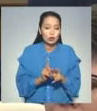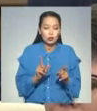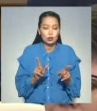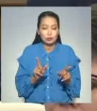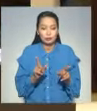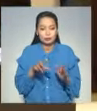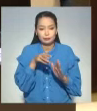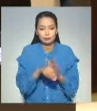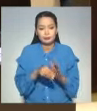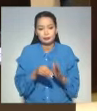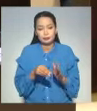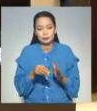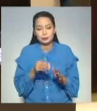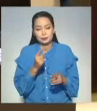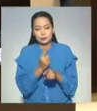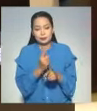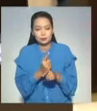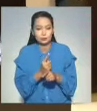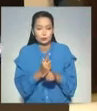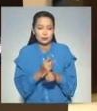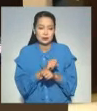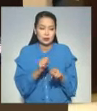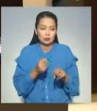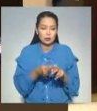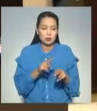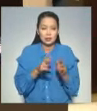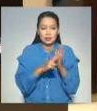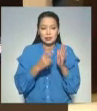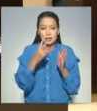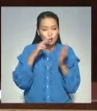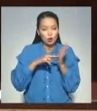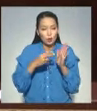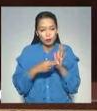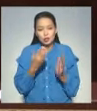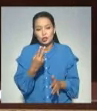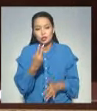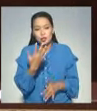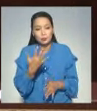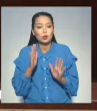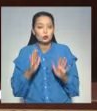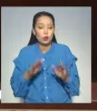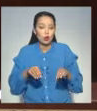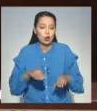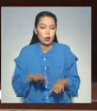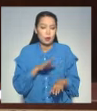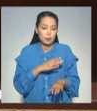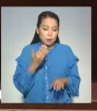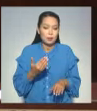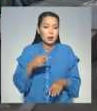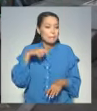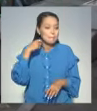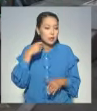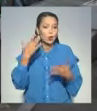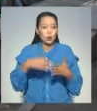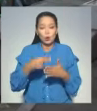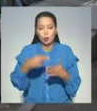шектелмеуге тиіс. Үш айдың ішінде парламентте 82 заң жобасы қаралып, соның 25-і қабылданып, 13 заңға президент қол